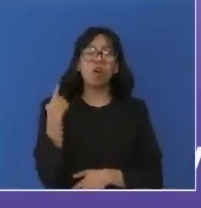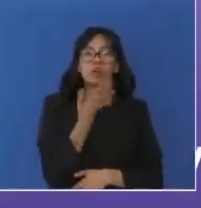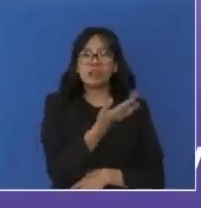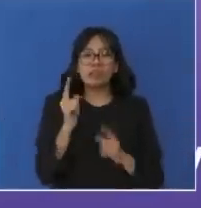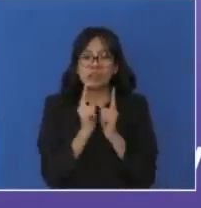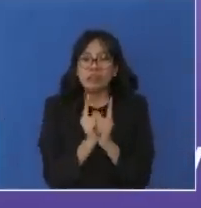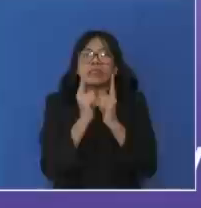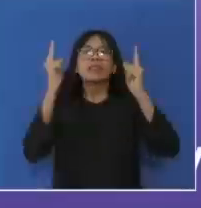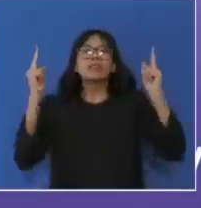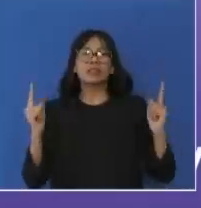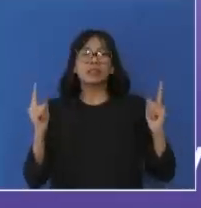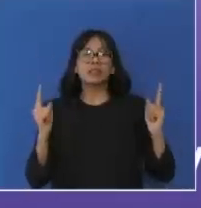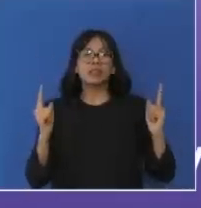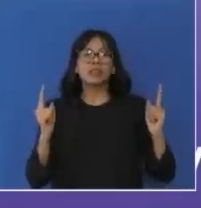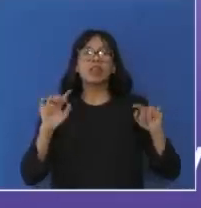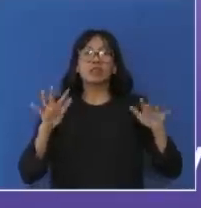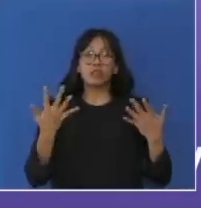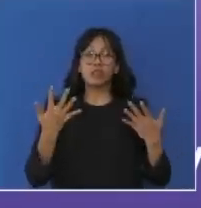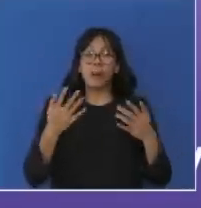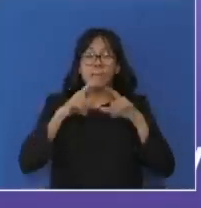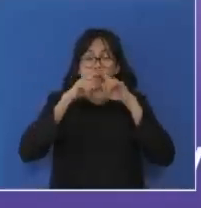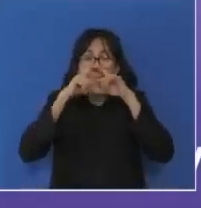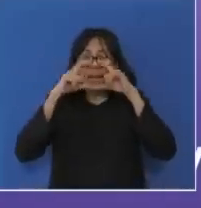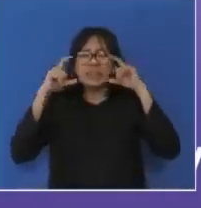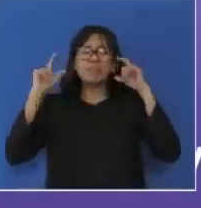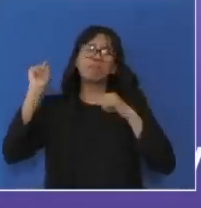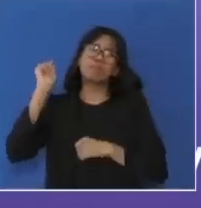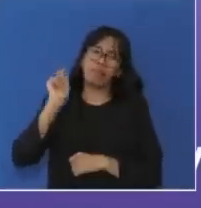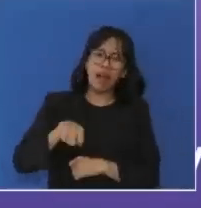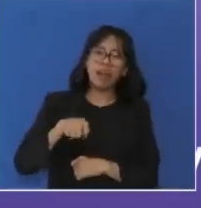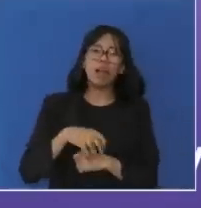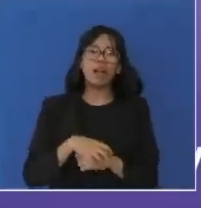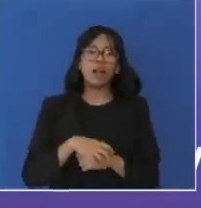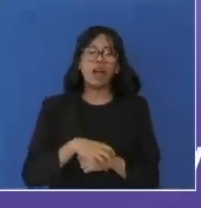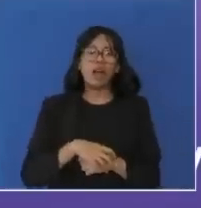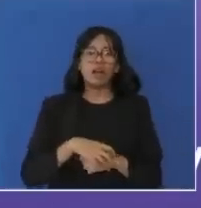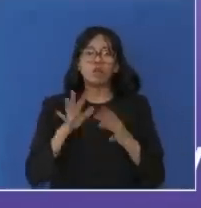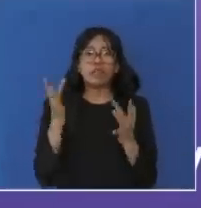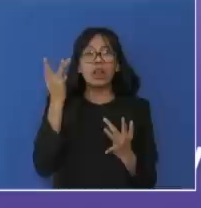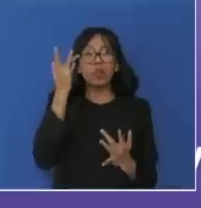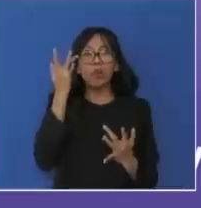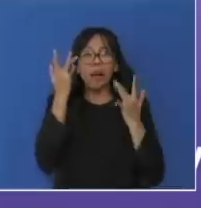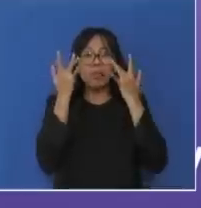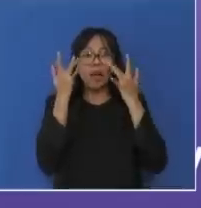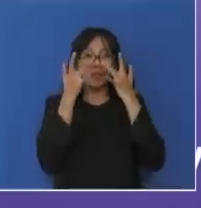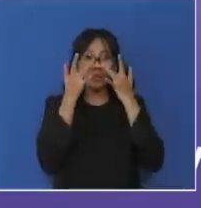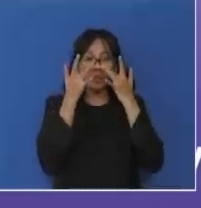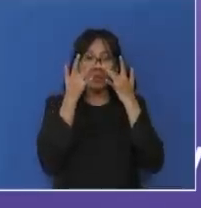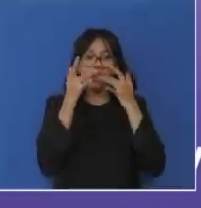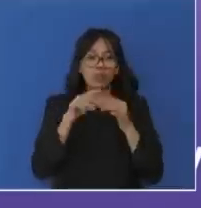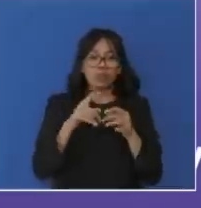cara pakai masker jangan menyentuh mata hidung mulut